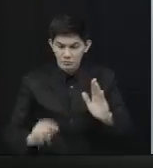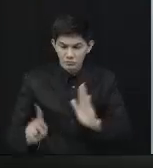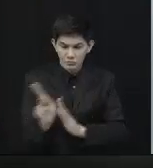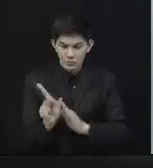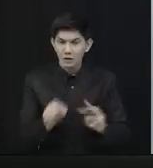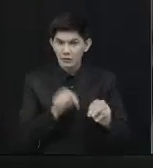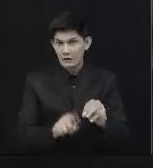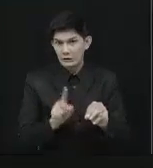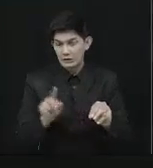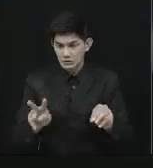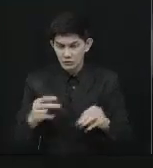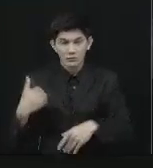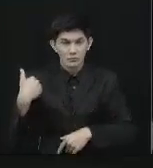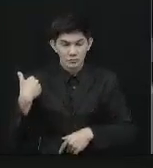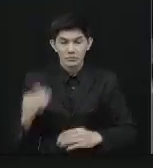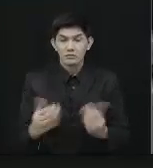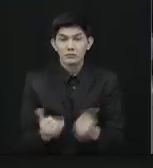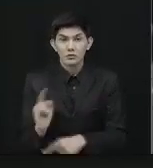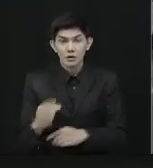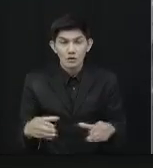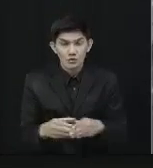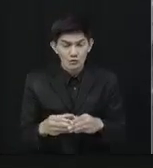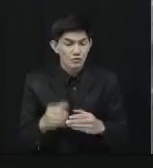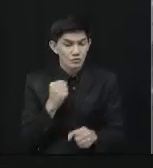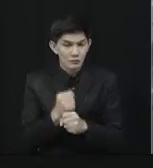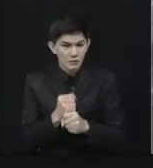ายมาตรา112อย่างไรก็ตามทีมงาน